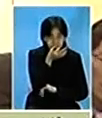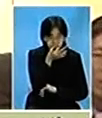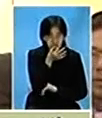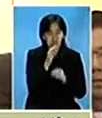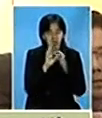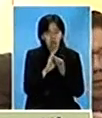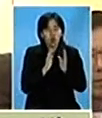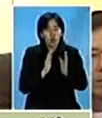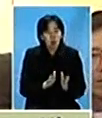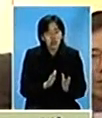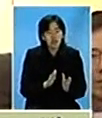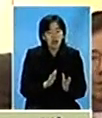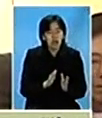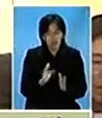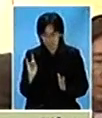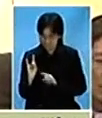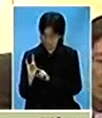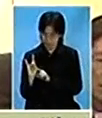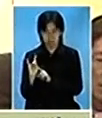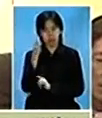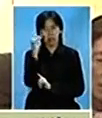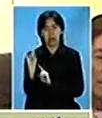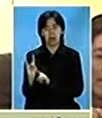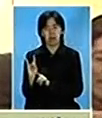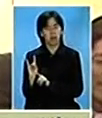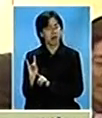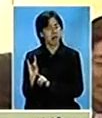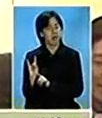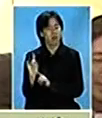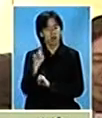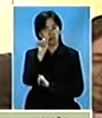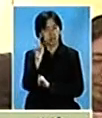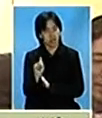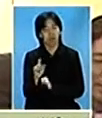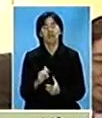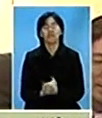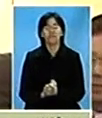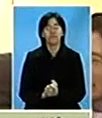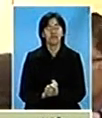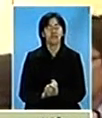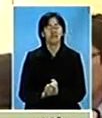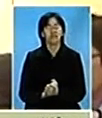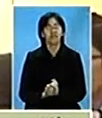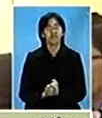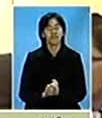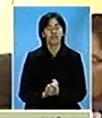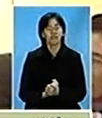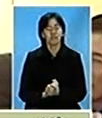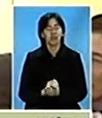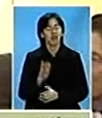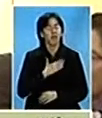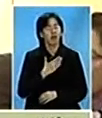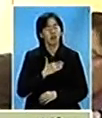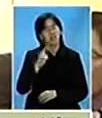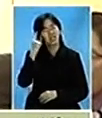ย์เพราะฉะนั้นผมก็ไม่รู้ว่าเขียนสัตว์ไปทำไมแล้วในแง่ของเราเนี่ยผมก็ไม่เห็น